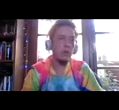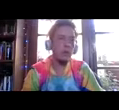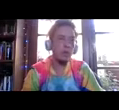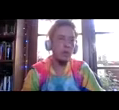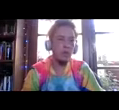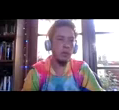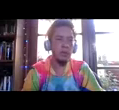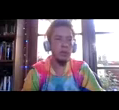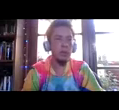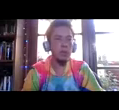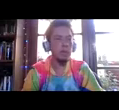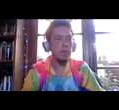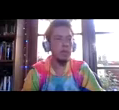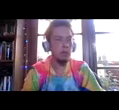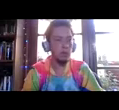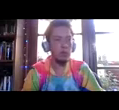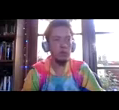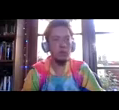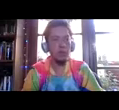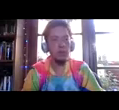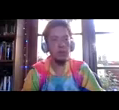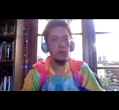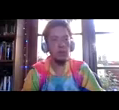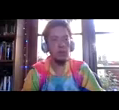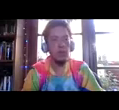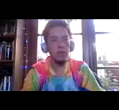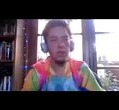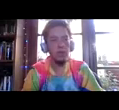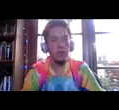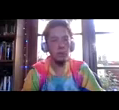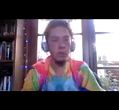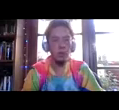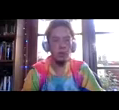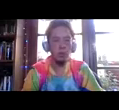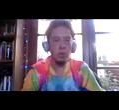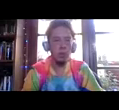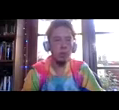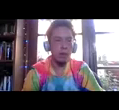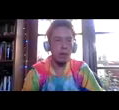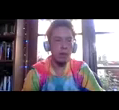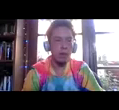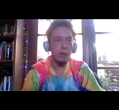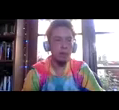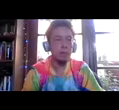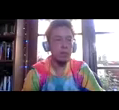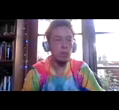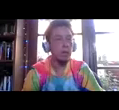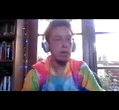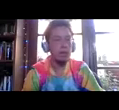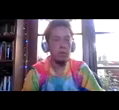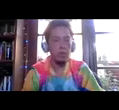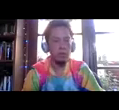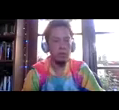passer maintenant, dans laquelle d'autres intégrants et intégrantes de notre